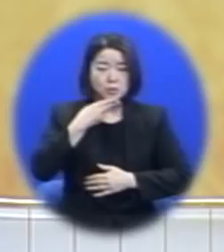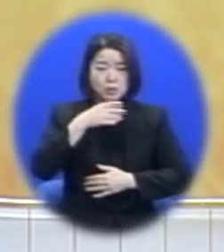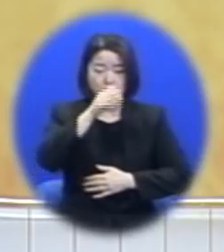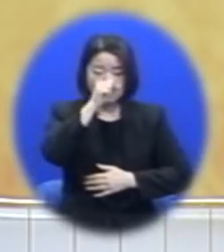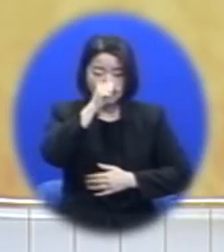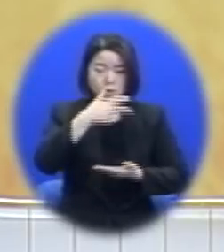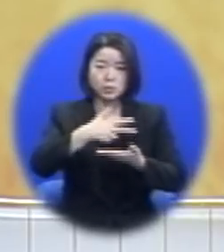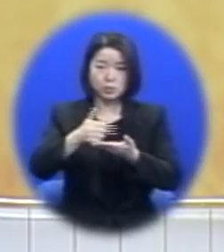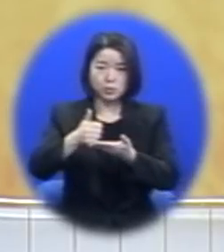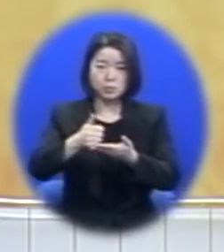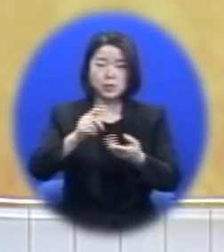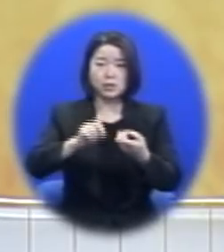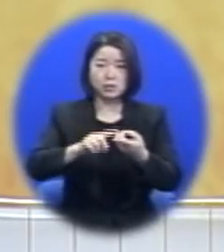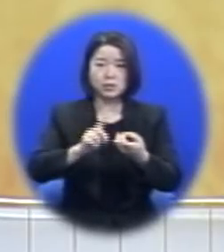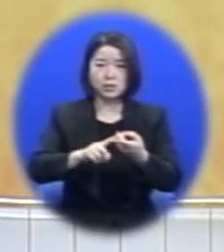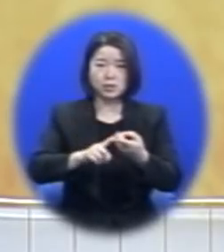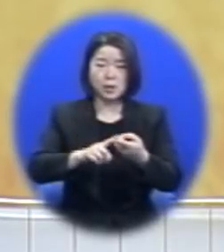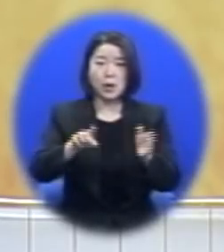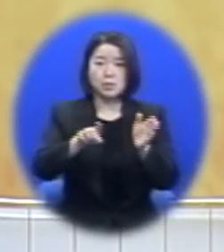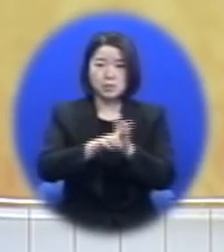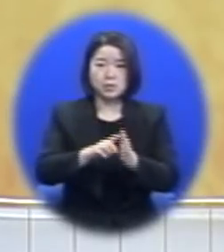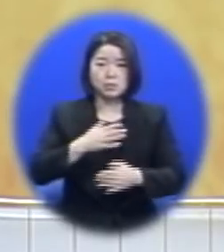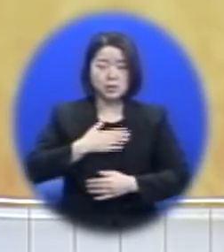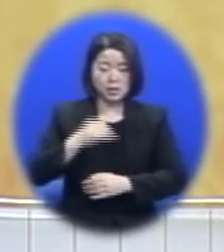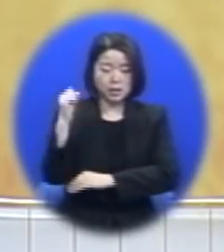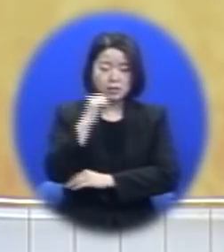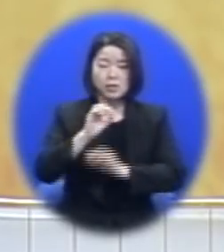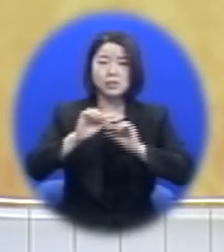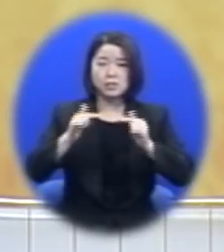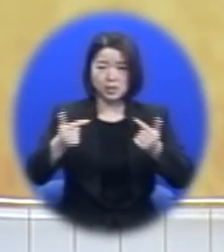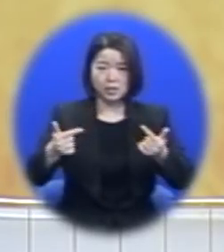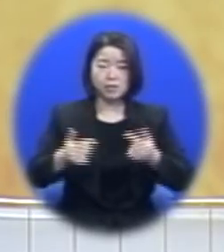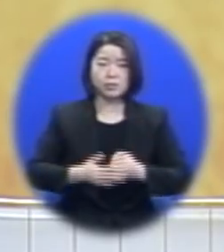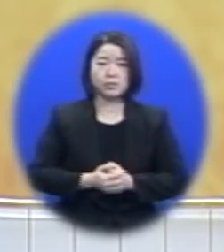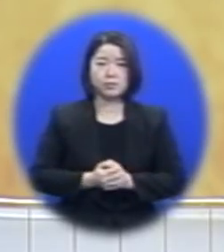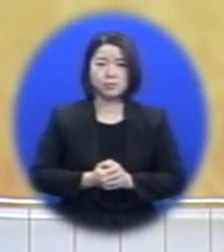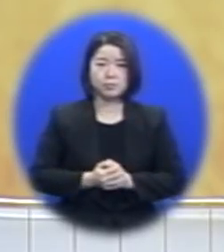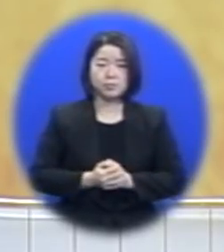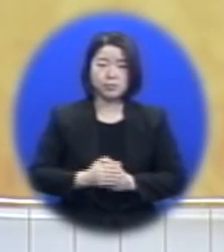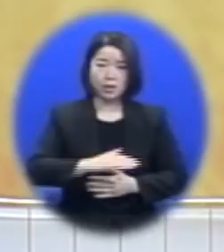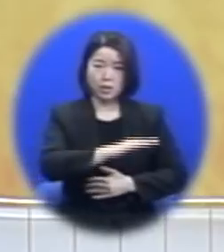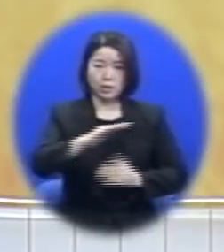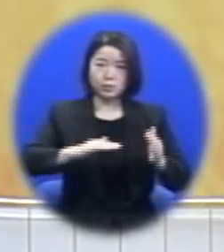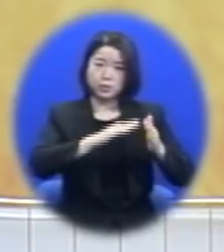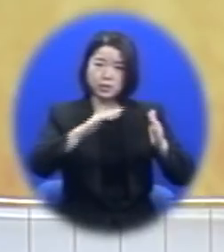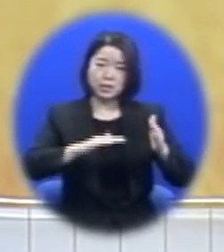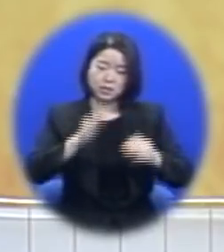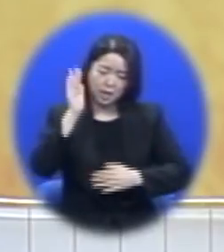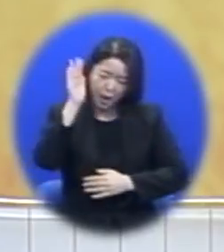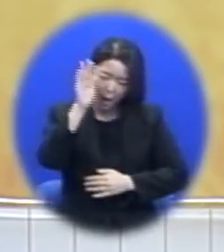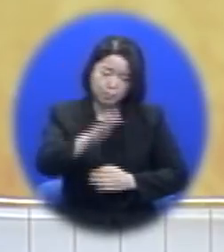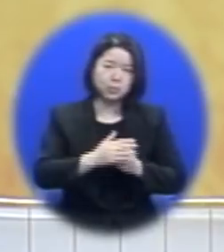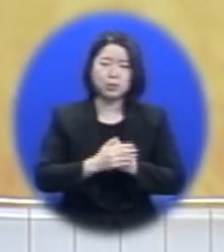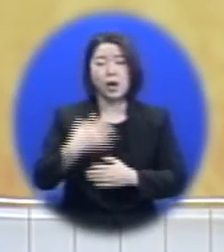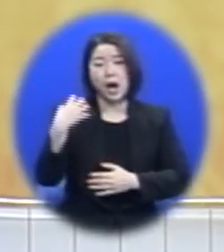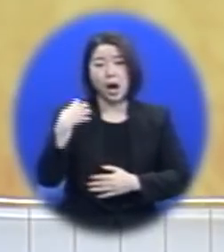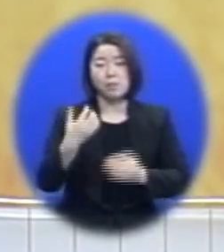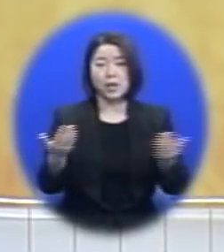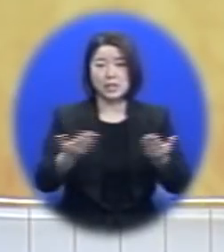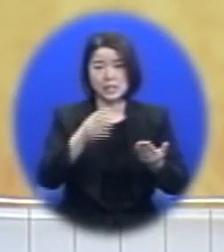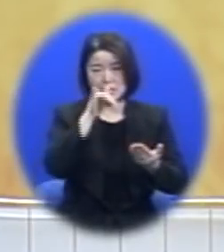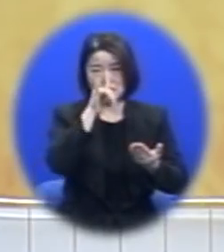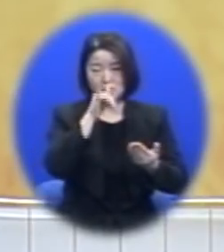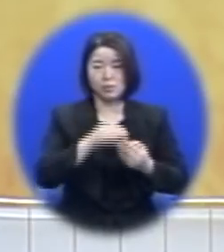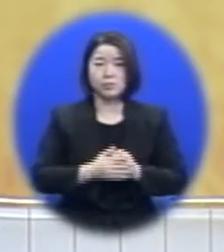선하신 주님이라는 신뢰가 흔들리지 않았기 때문입니다. 우리 가정이 앞으로 감당해야 할 일들이